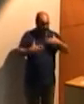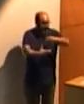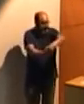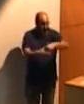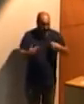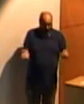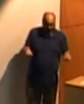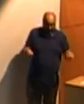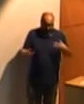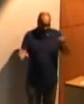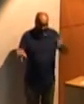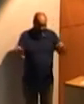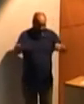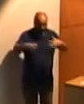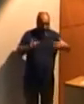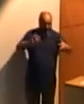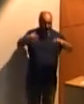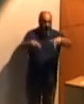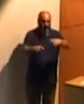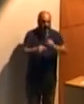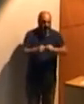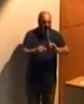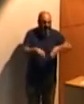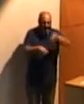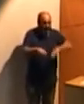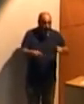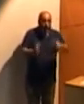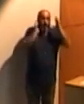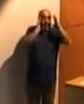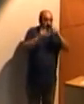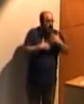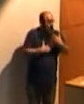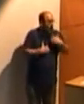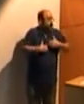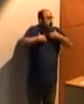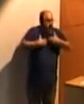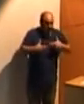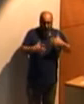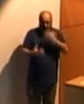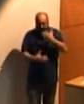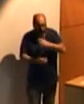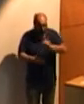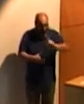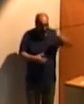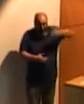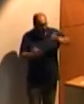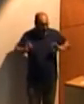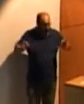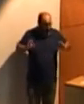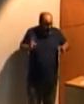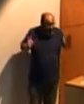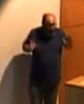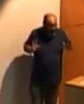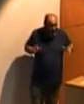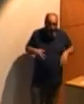participe finalement à quelque chose qui est loin d'être un scandale ou qui est requis serait loin d'être quelque chose d'interdît ainsi on